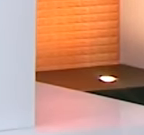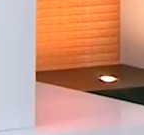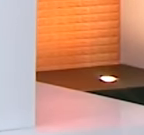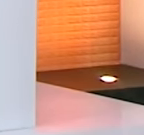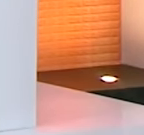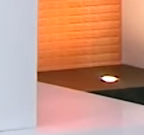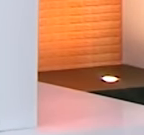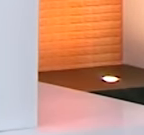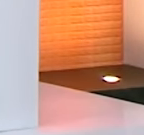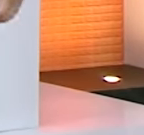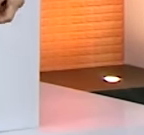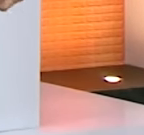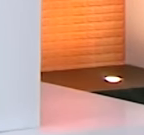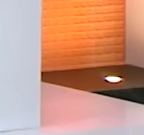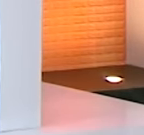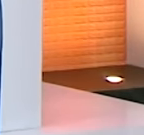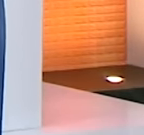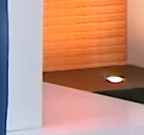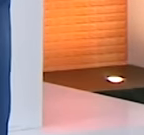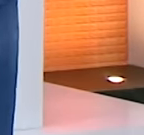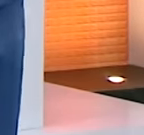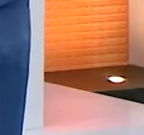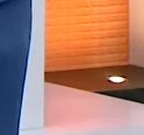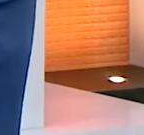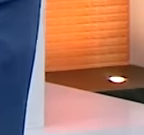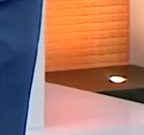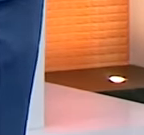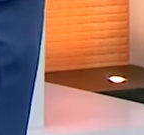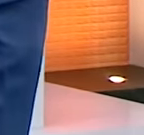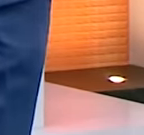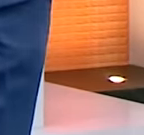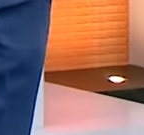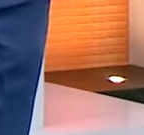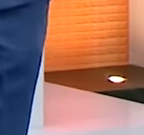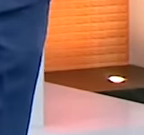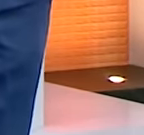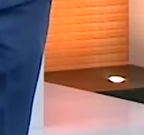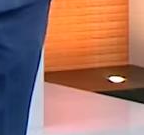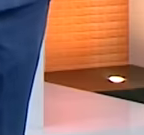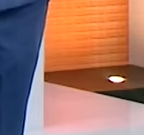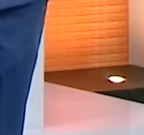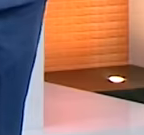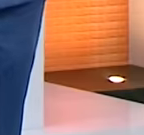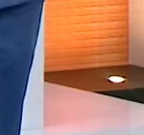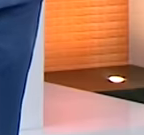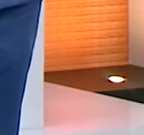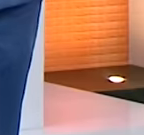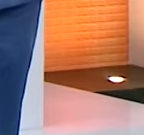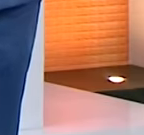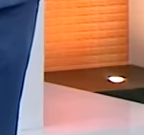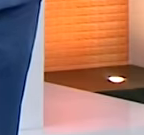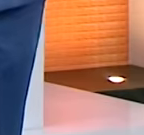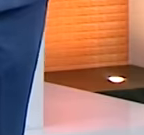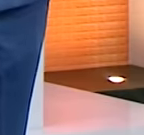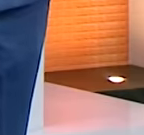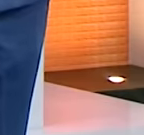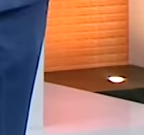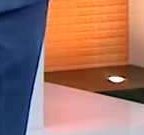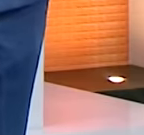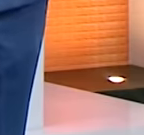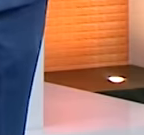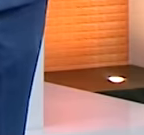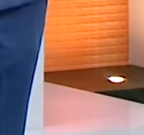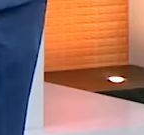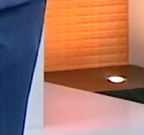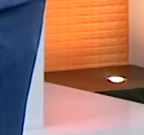balita. Mag-subscribe sa GMA Integrated News sa YouTube. Sa mga kapuso abroad naman, subaybayin nyo kami sa GMA Pinoy TV at sa